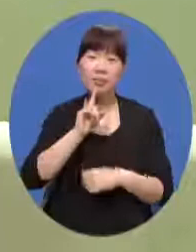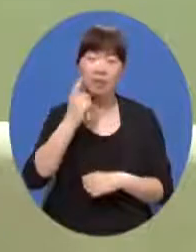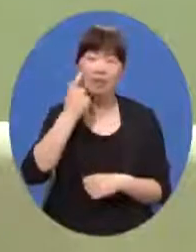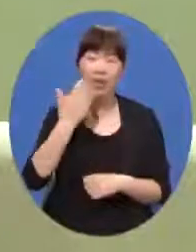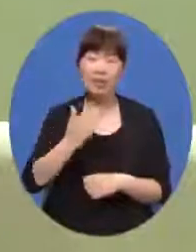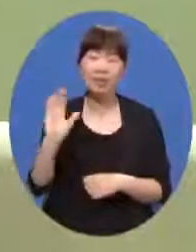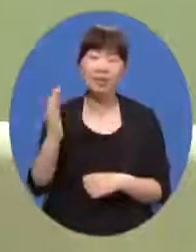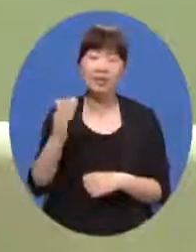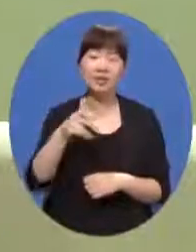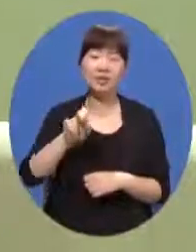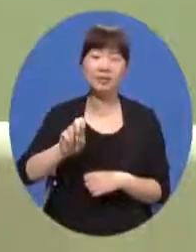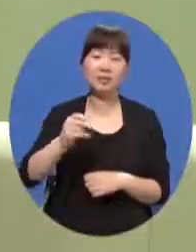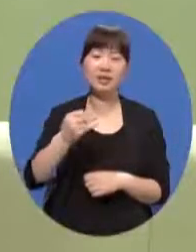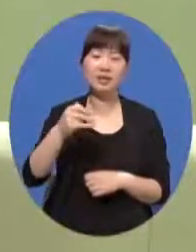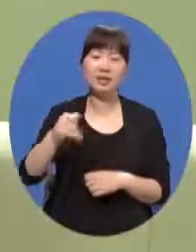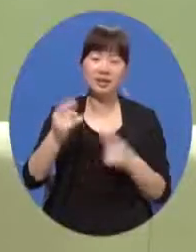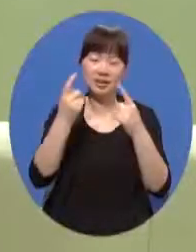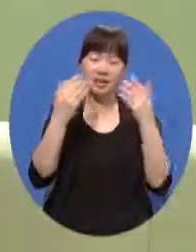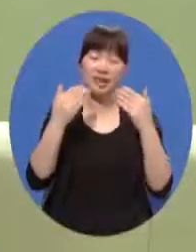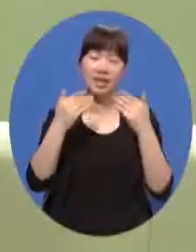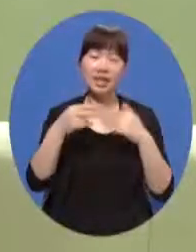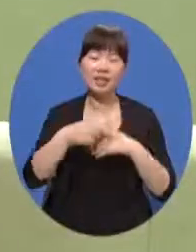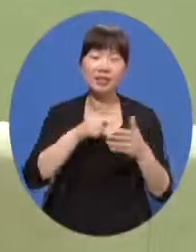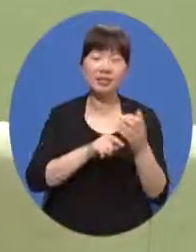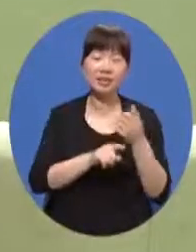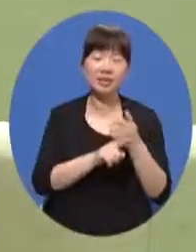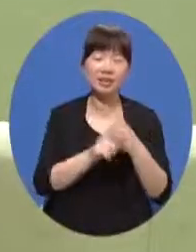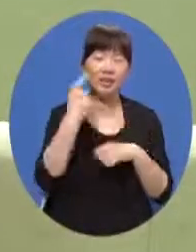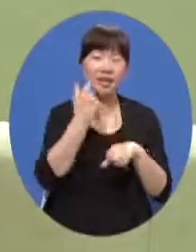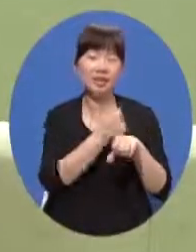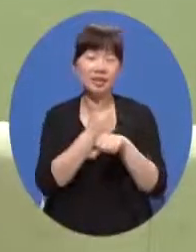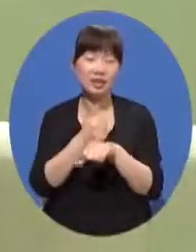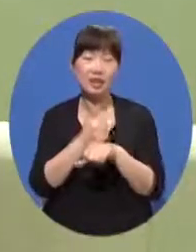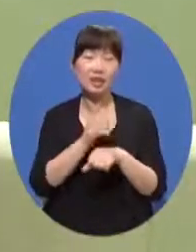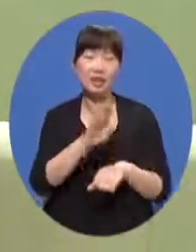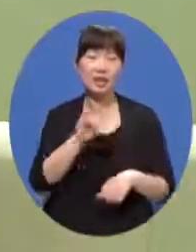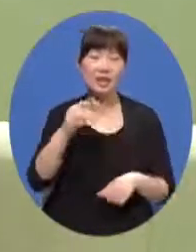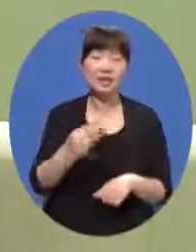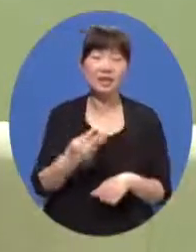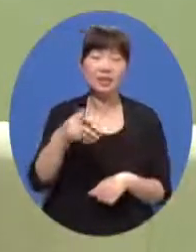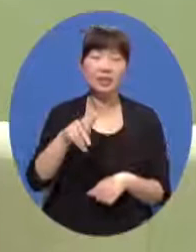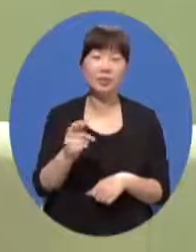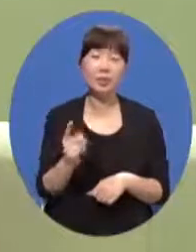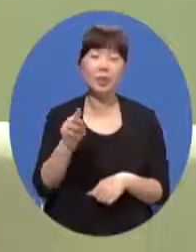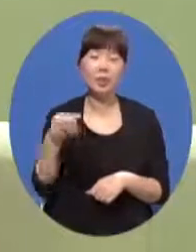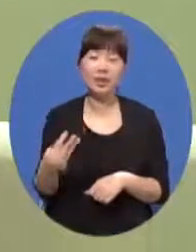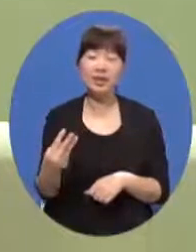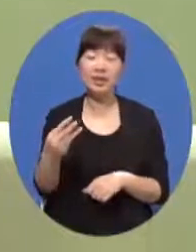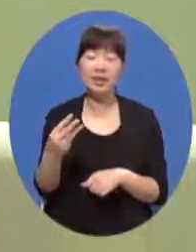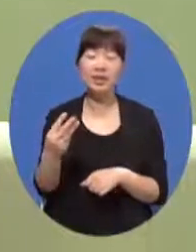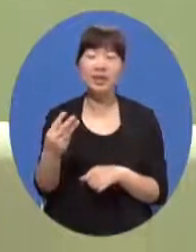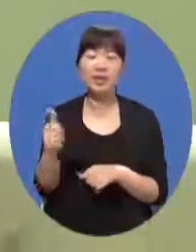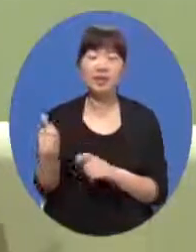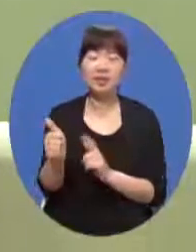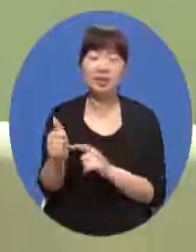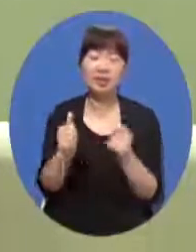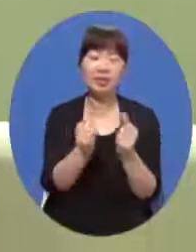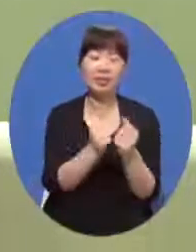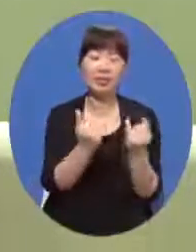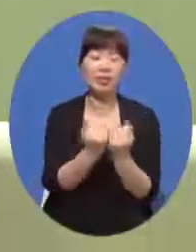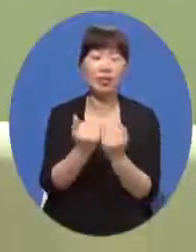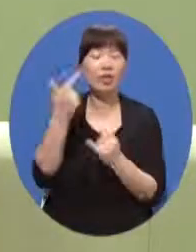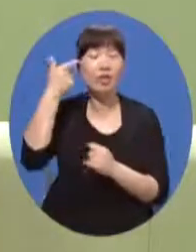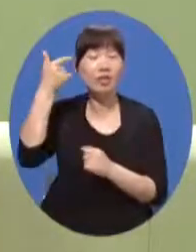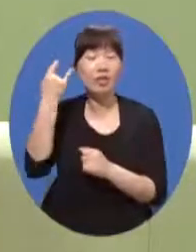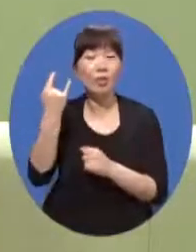들어서 네. 캠브리지 대학교 심리학과 베른 코엔이라는 학자가 네. 이 남녀의 뇌가 다르다. 뇌가 아~ 네,